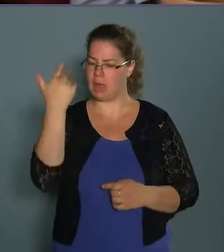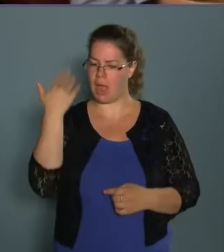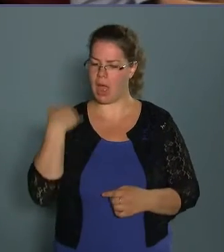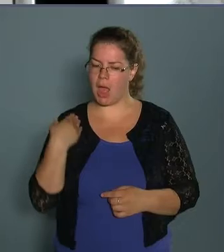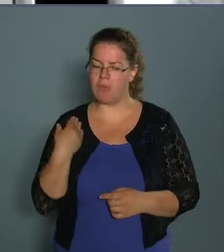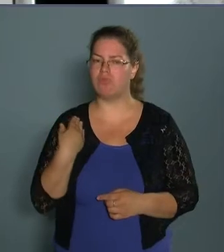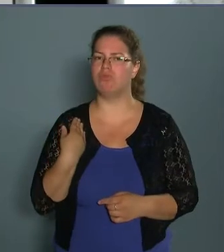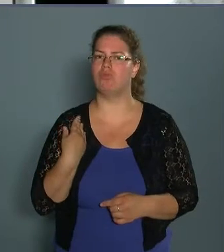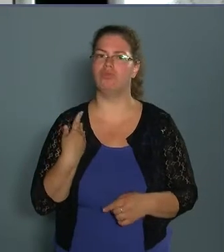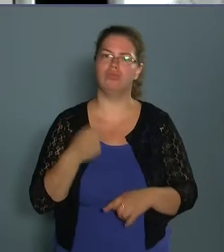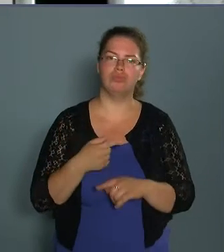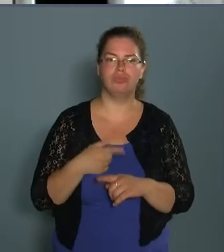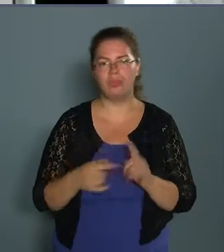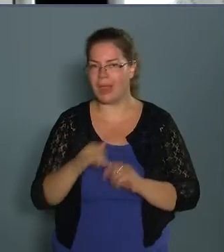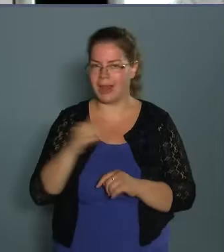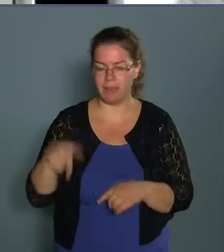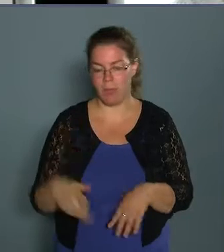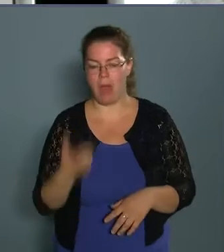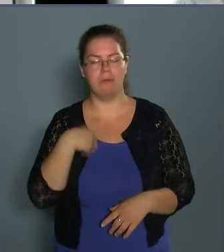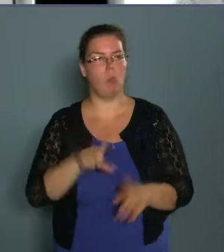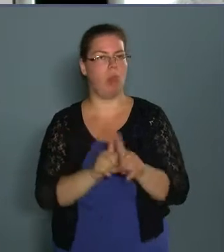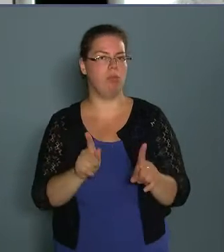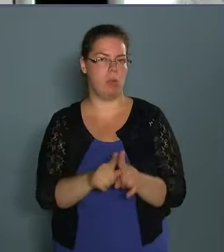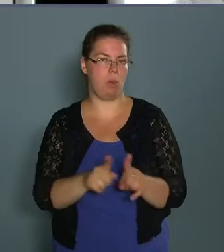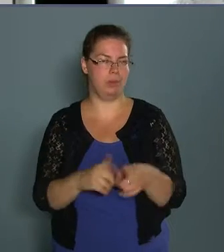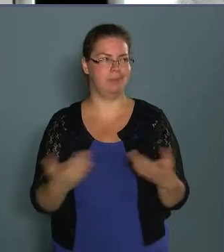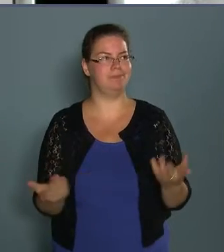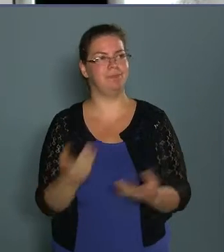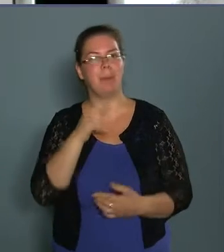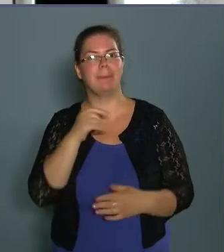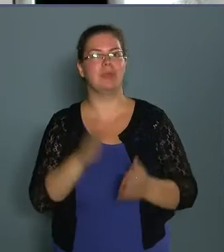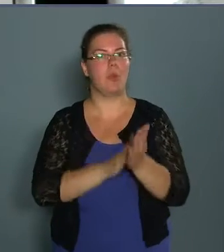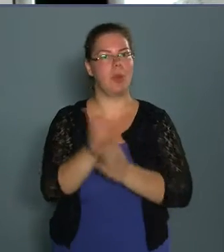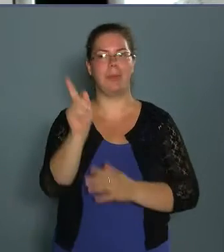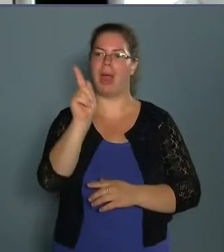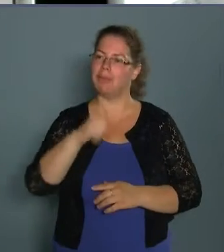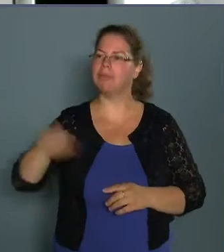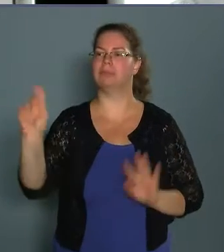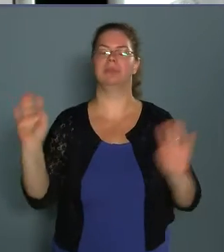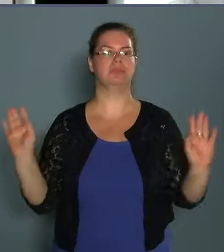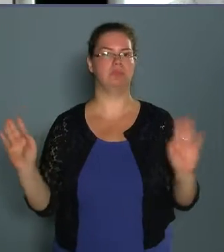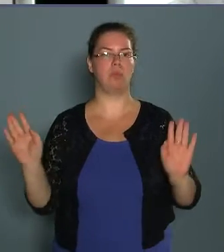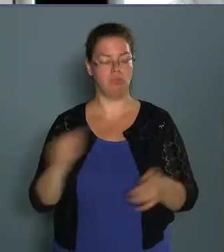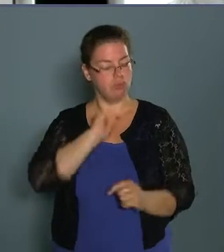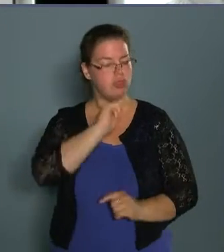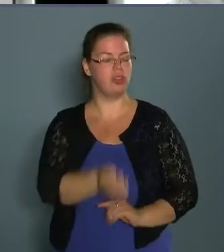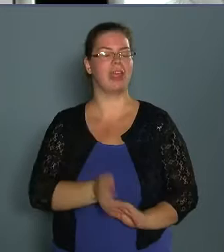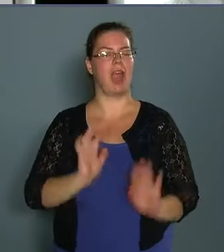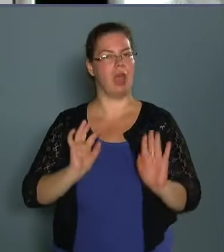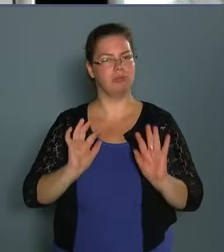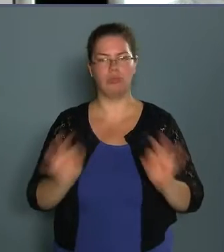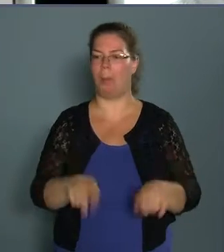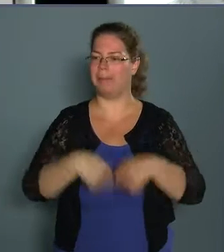elmúlt fél esztendőben volt-e olyasmi, amit örömmel pipált ki, hogy sikerült